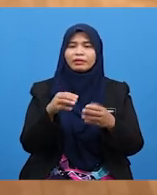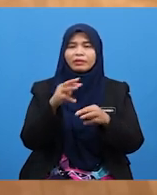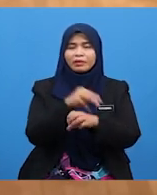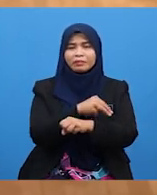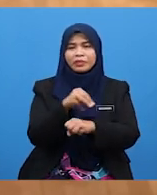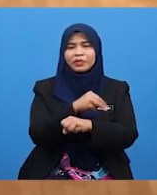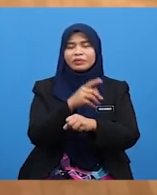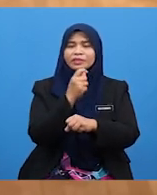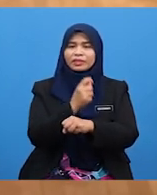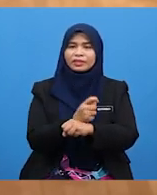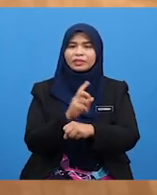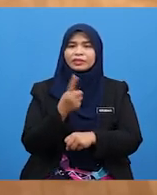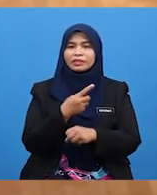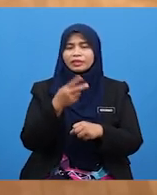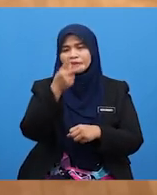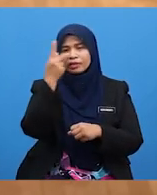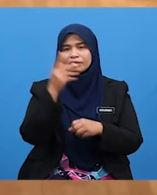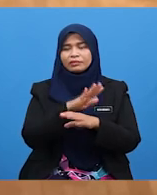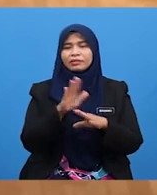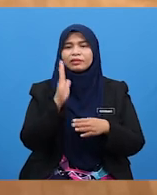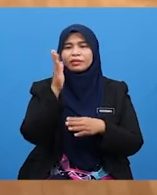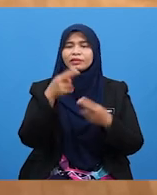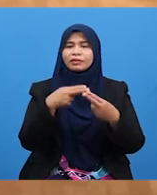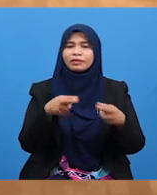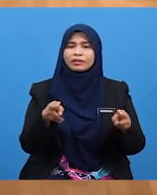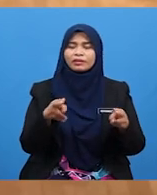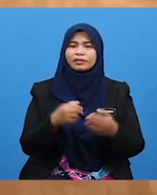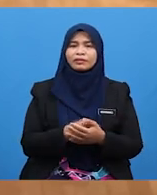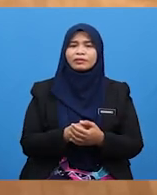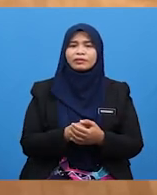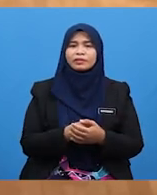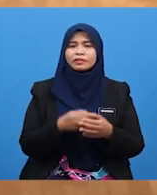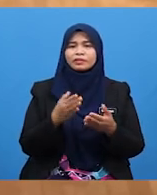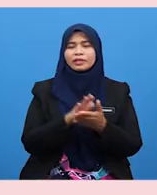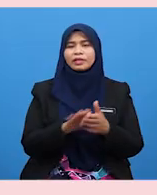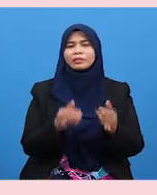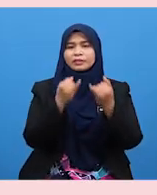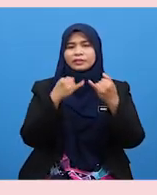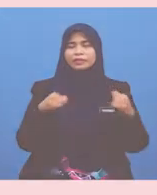kerana muzik kita tidak akan hilang ditelan zaman. Salam sejahtera.